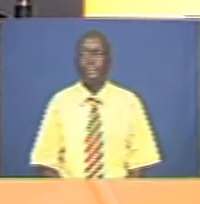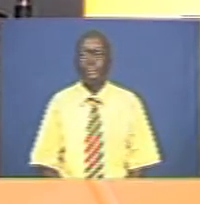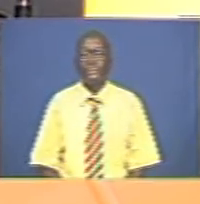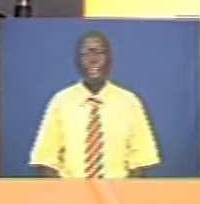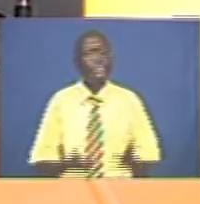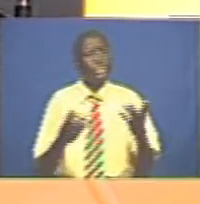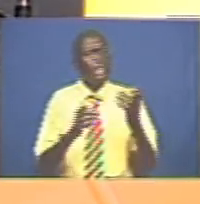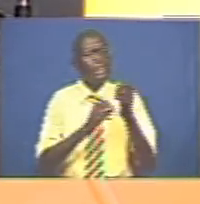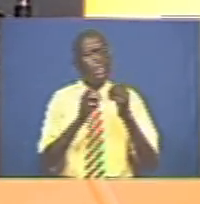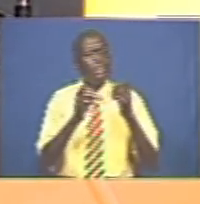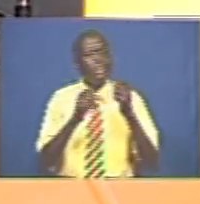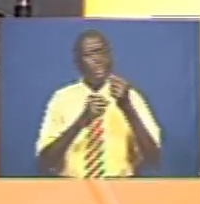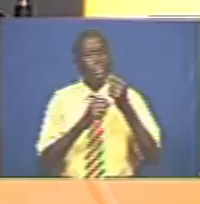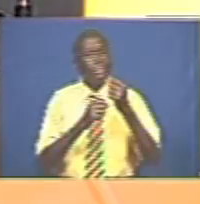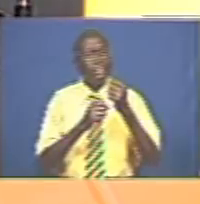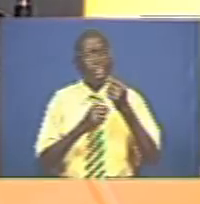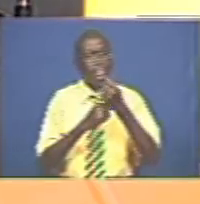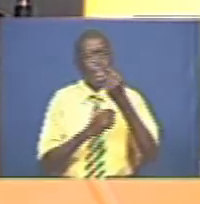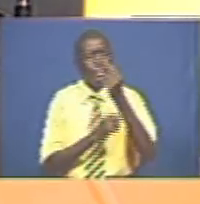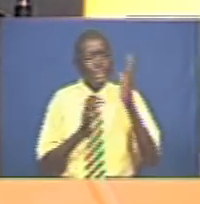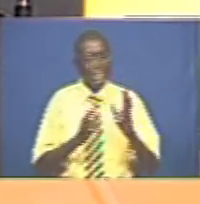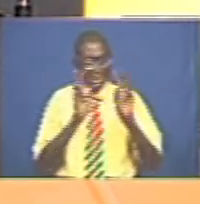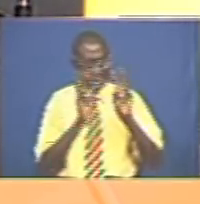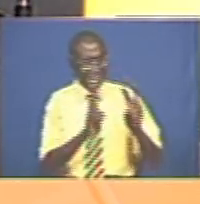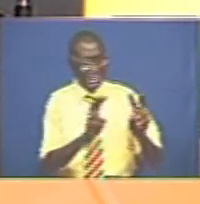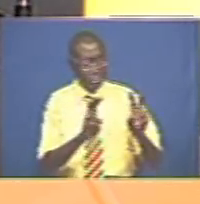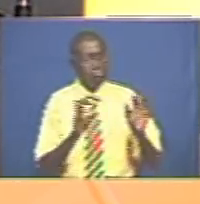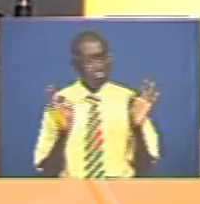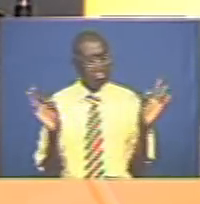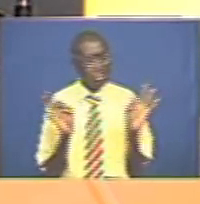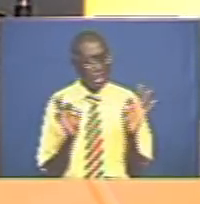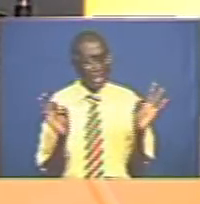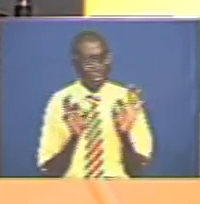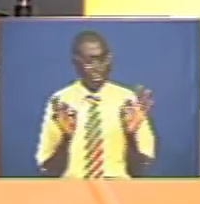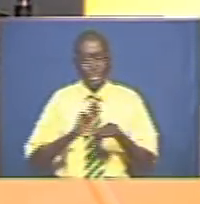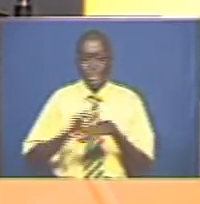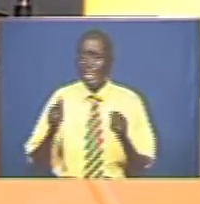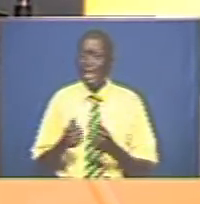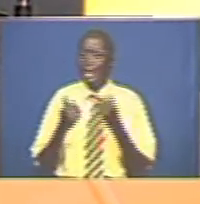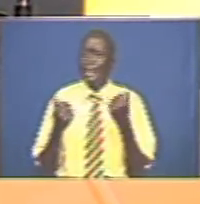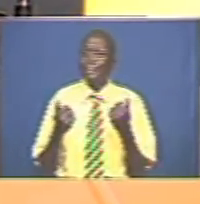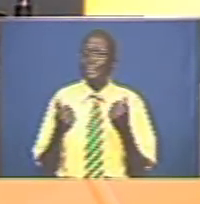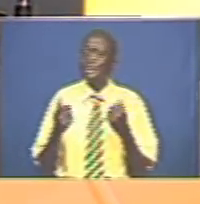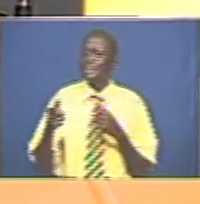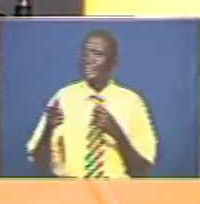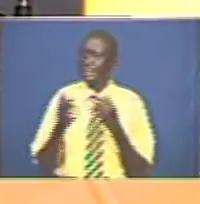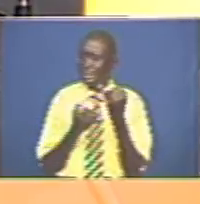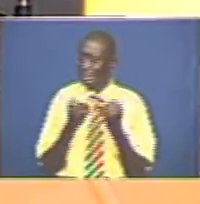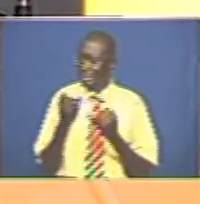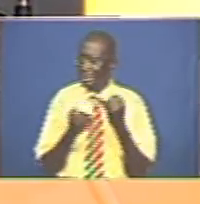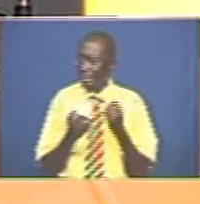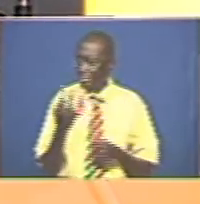zenu wakiwaona hapa, yani wanajua kwamba kuna jambo, na jambo hili linafanyika siku ya Saturday tarehe